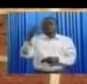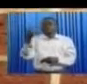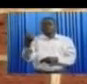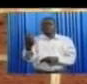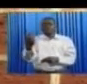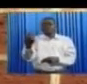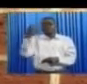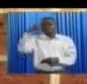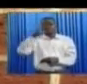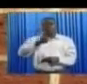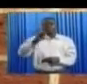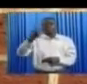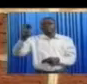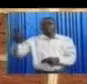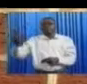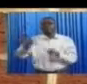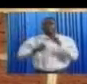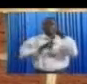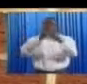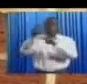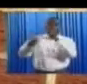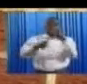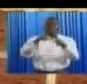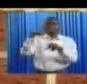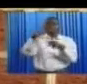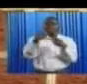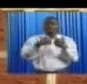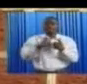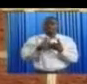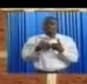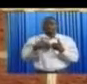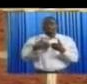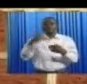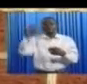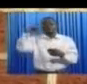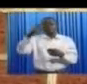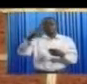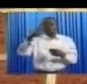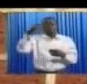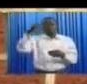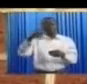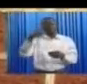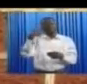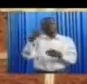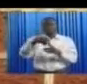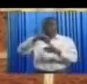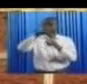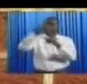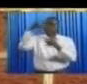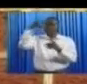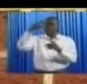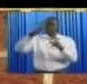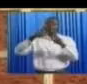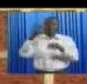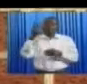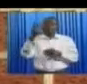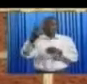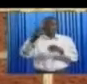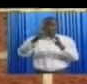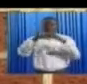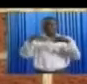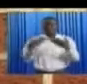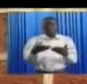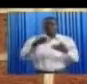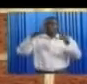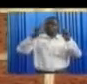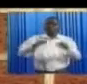conséquent, la population dépendante de ces ressources, il était urgent et impérieux de voir comment investir de façon suffisante dans